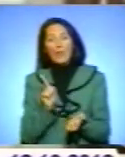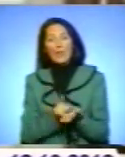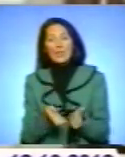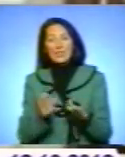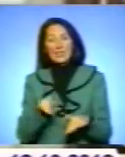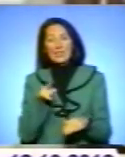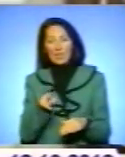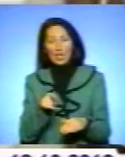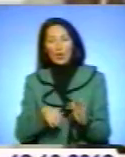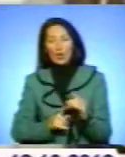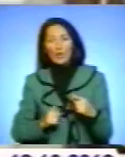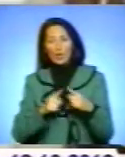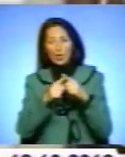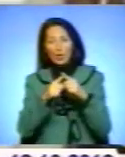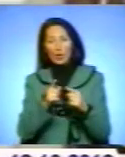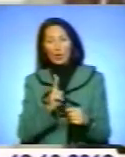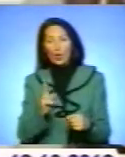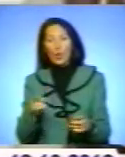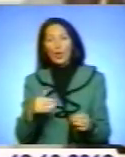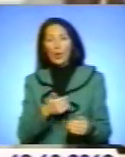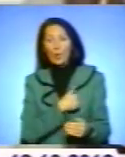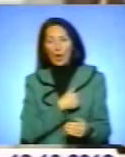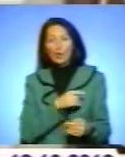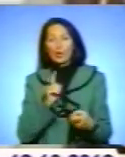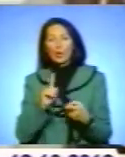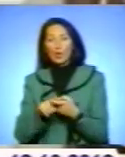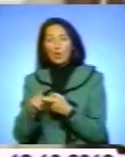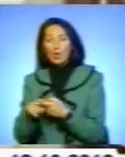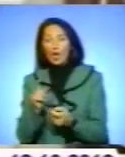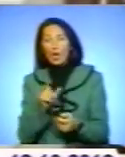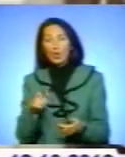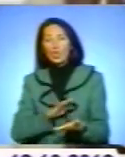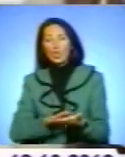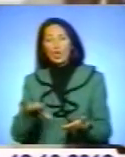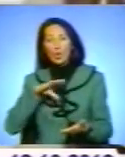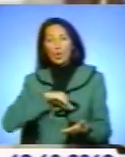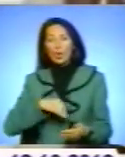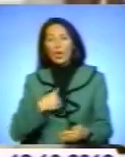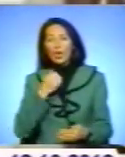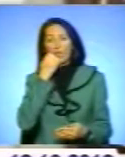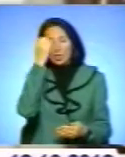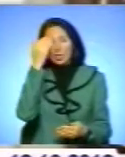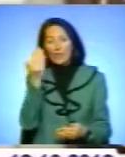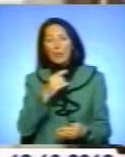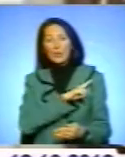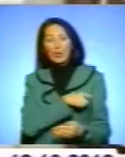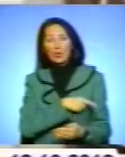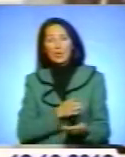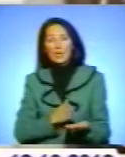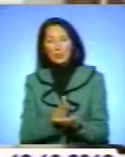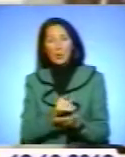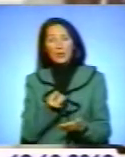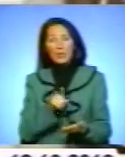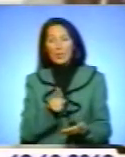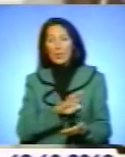вершиною, до якої прагнуть долучитися люди, як кажуть, з чистою душею. Я вдячний вам за зусилля, спрямовані на те, щоб